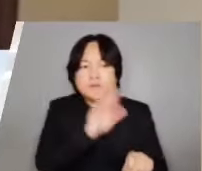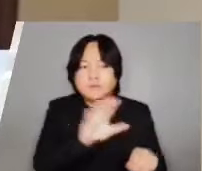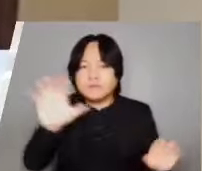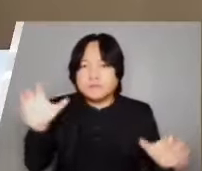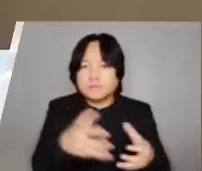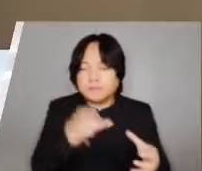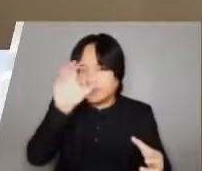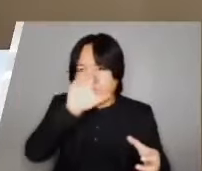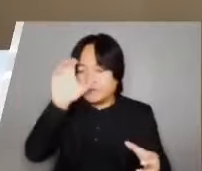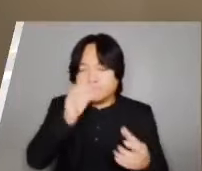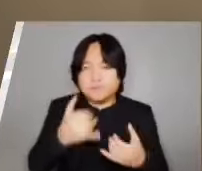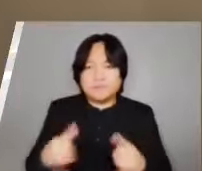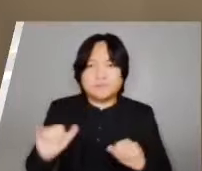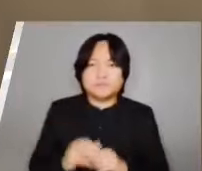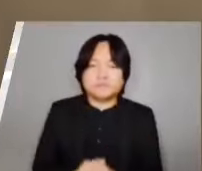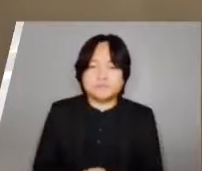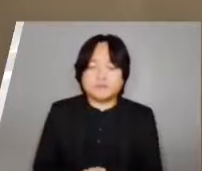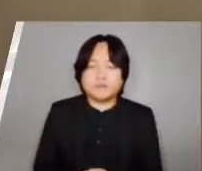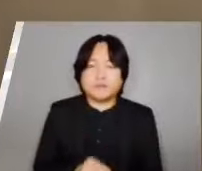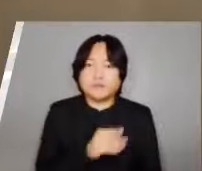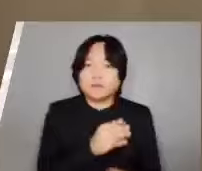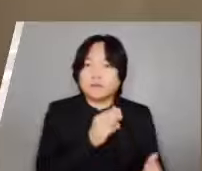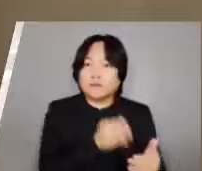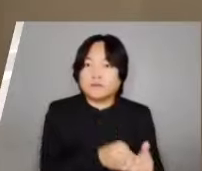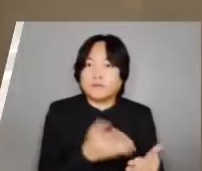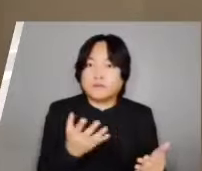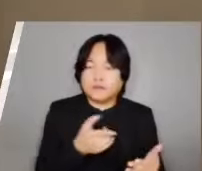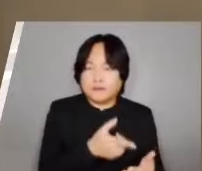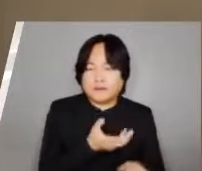sospek. Maharap sila sa kasong estafa.